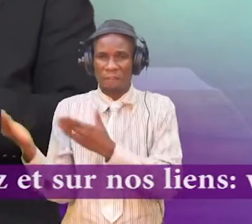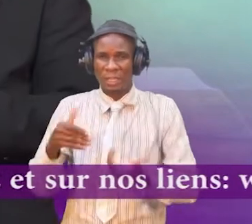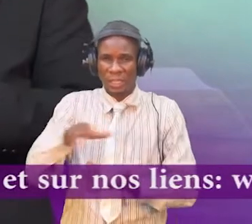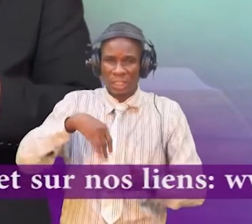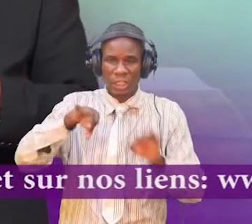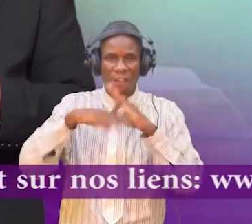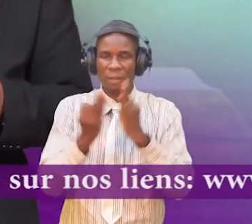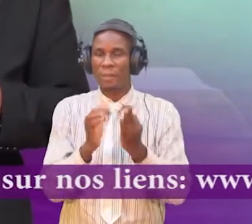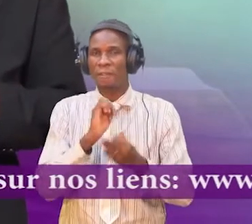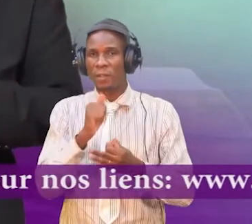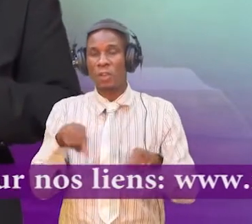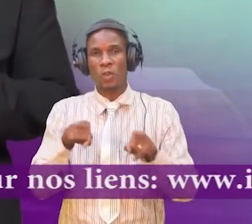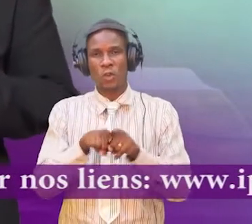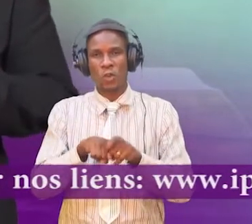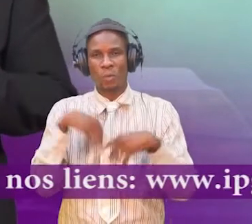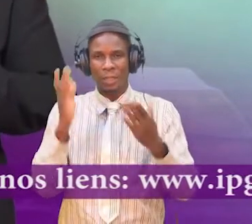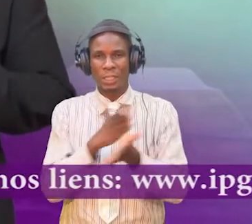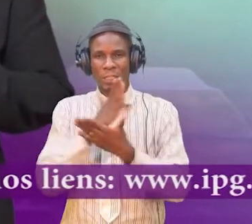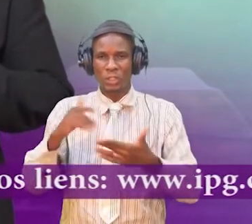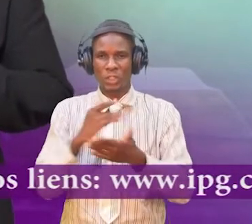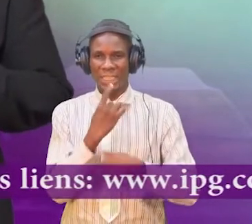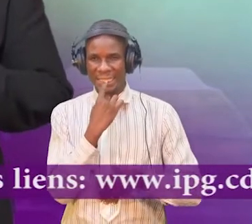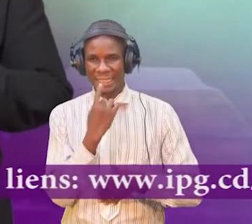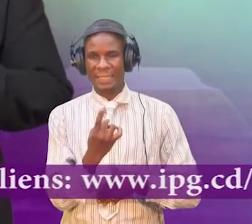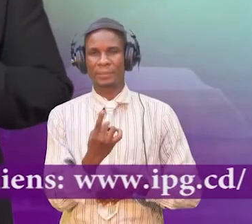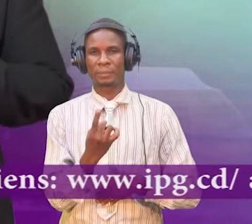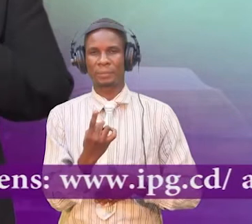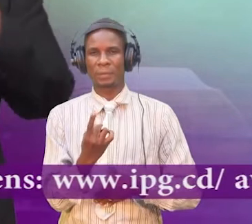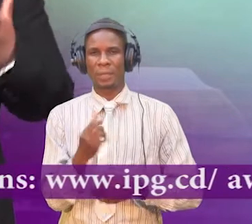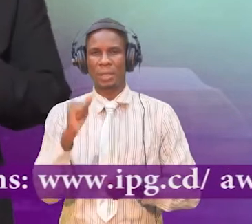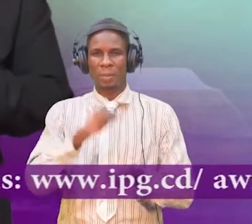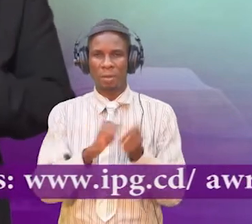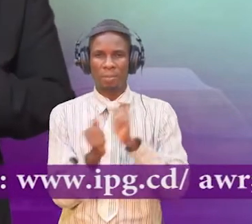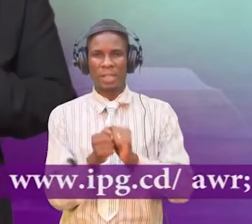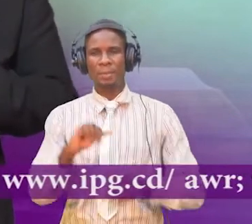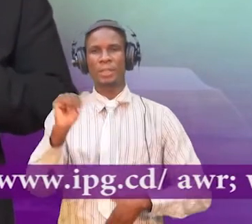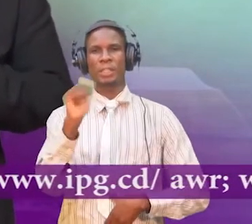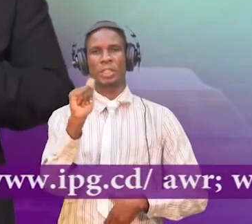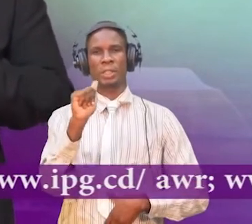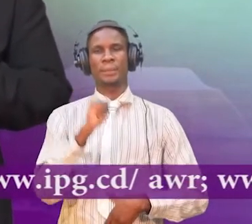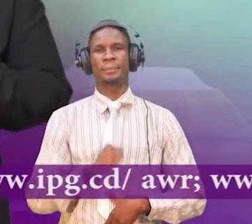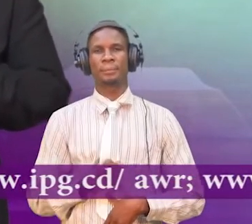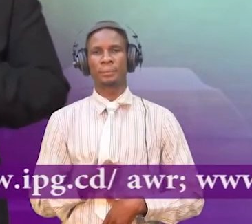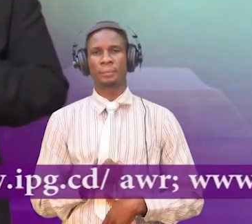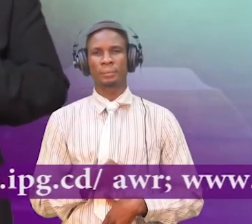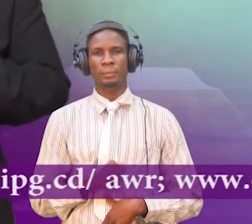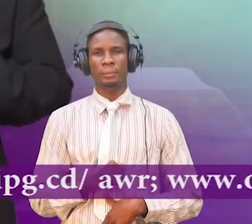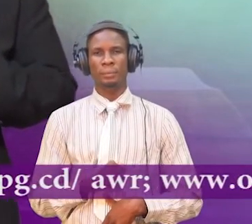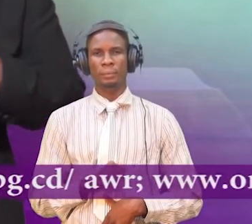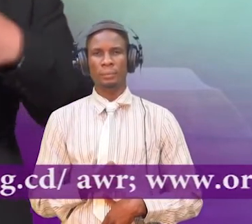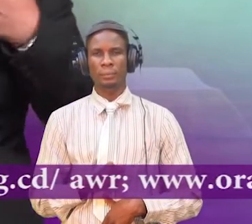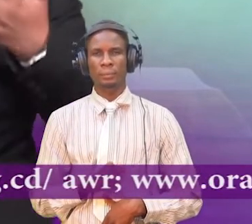bino oyeboti fololo kitoko lokola ndeko moyembi ya nzembo alobia. Eteni ya suka ya